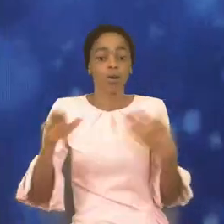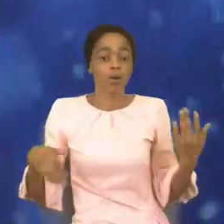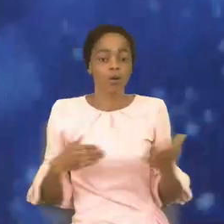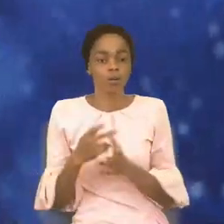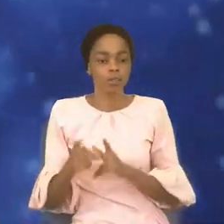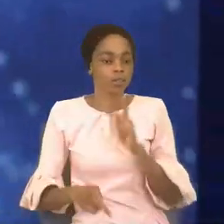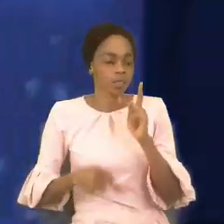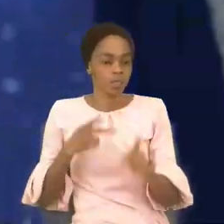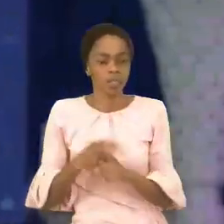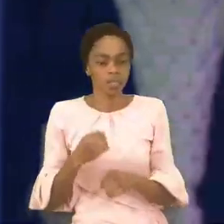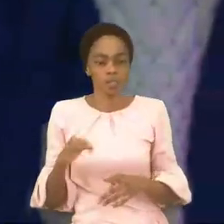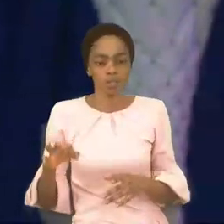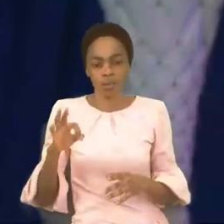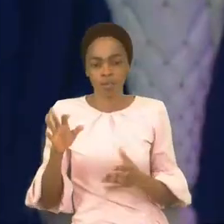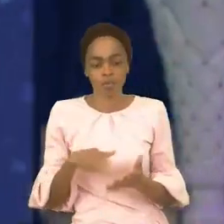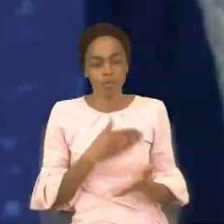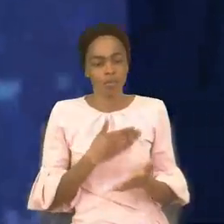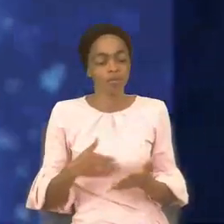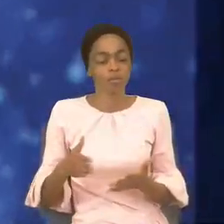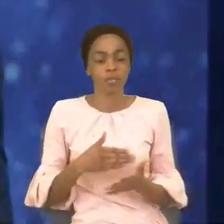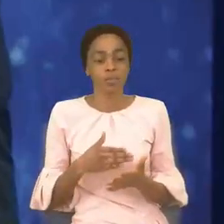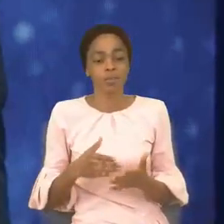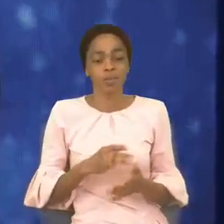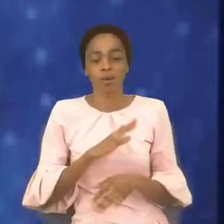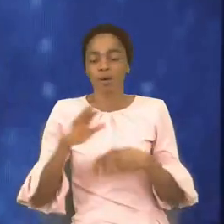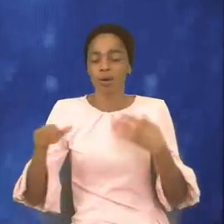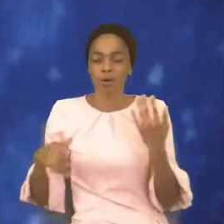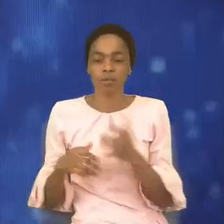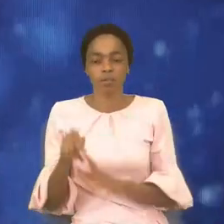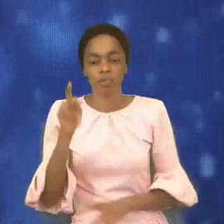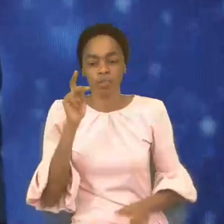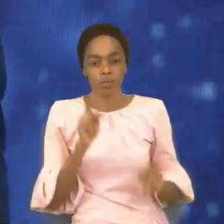psaltérion et de toutes sortes d'instruments de musique.